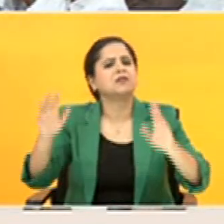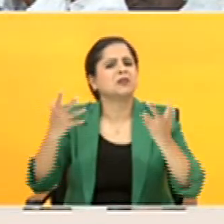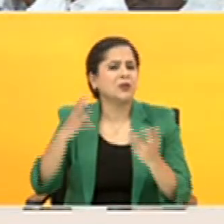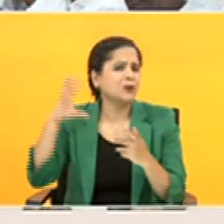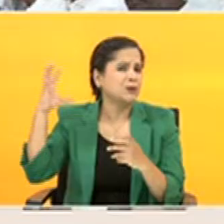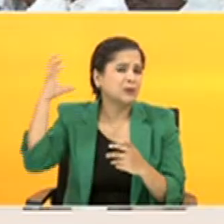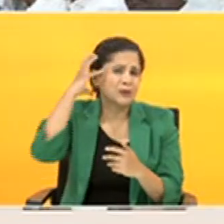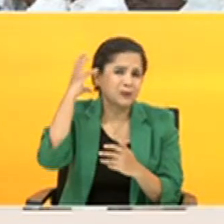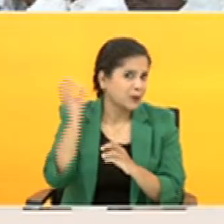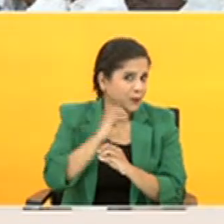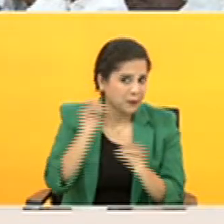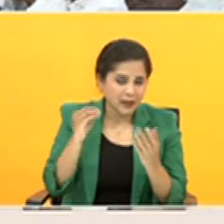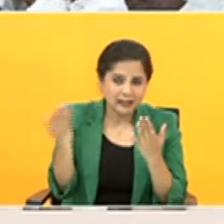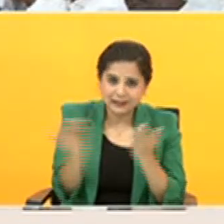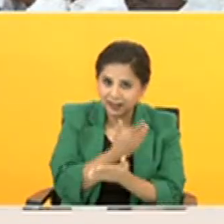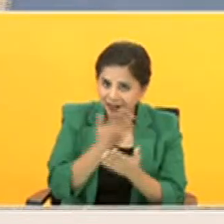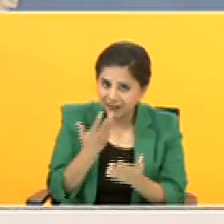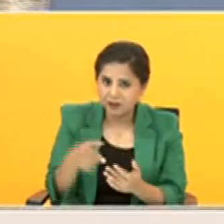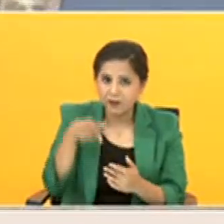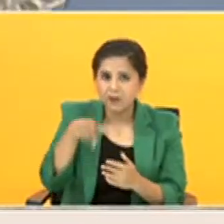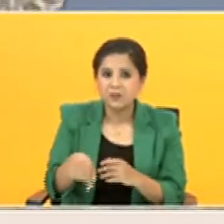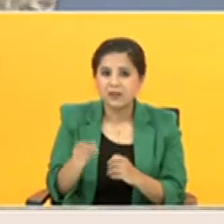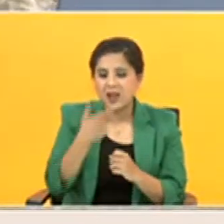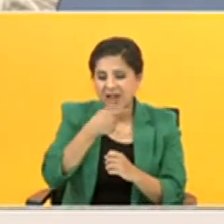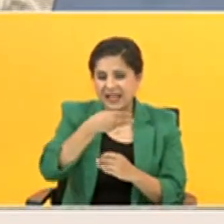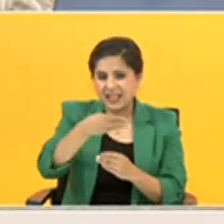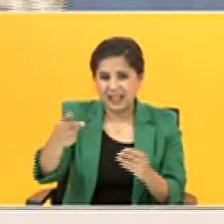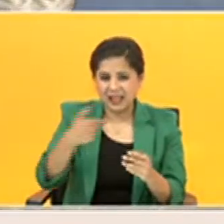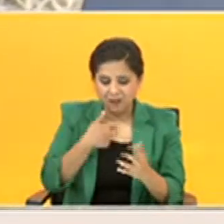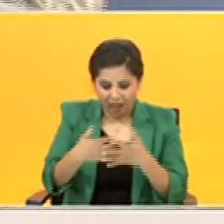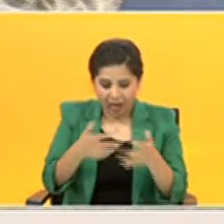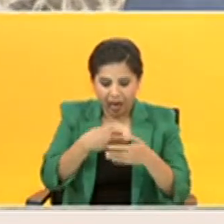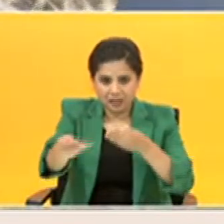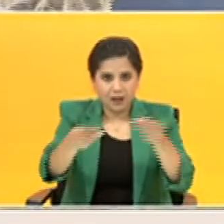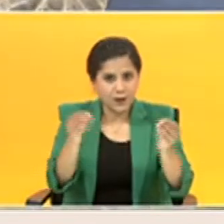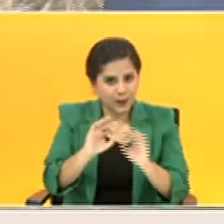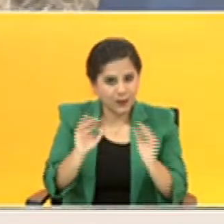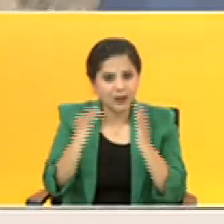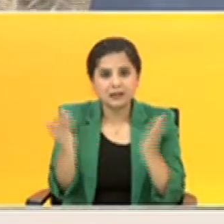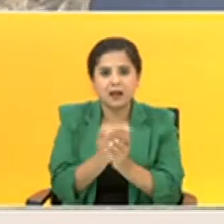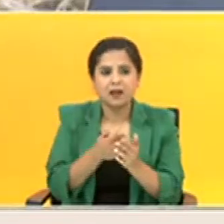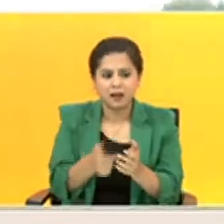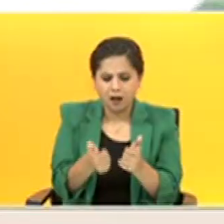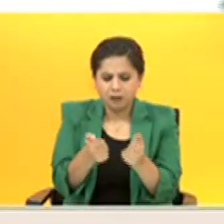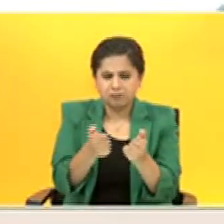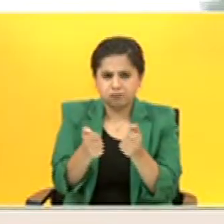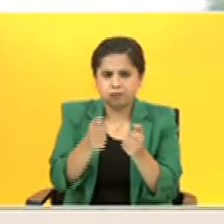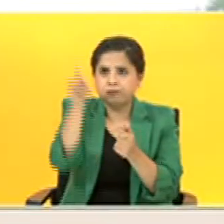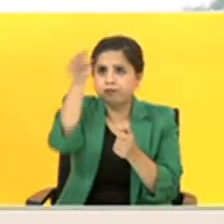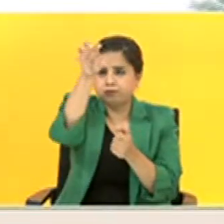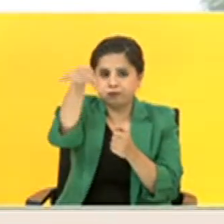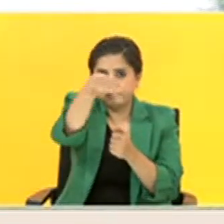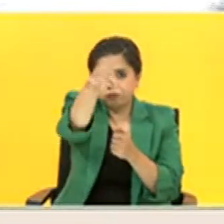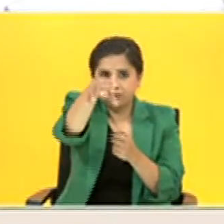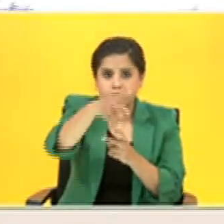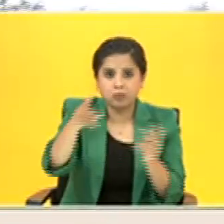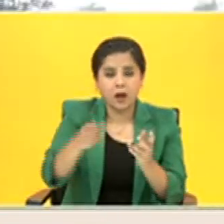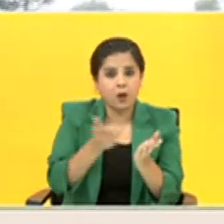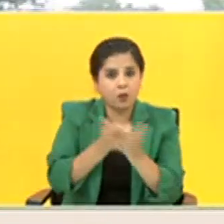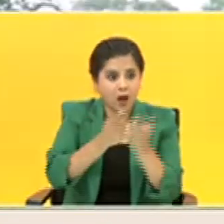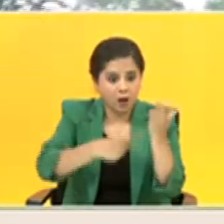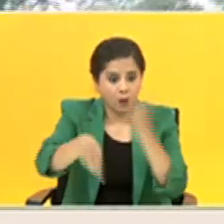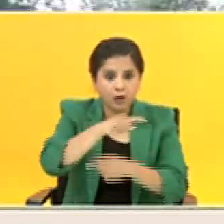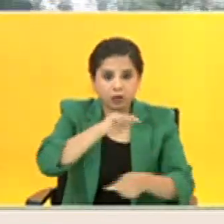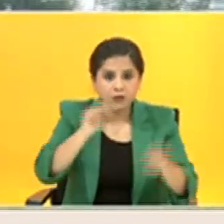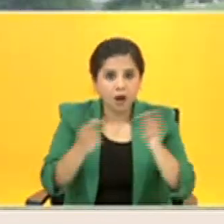की तपन नहीं, जहर जैसे केमिकल्स का खतरा नहीं। साथियों, गांव वालों ने भी इस